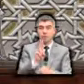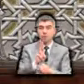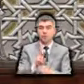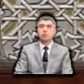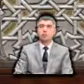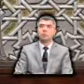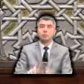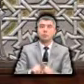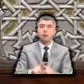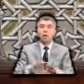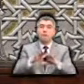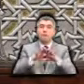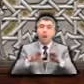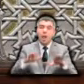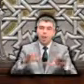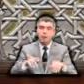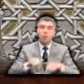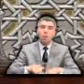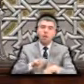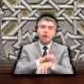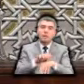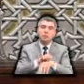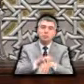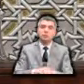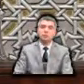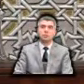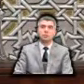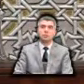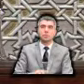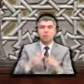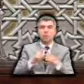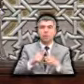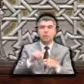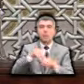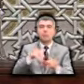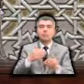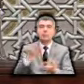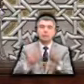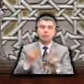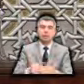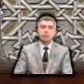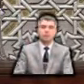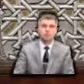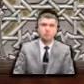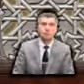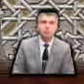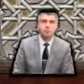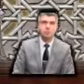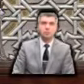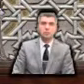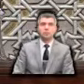وضعيات الأراضي السلالية للسيدات والسادة النواب المحترمين من الفريق الاستقلالي للوحدة والتعادل. تفضل السيد النائب المحترم.